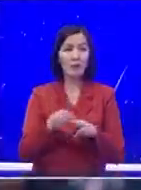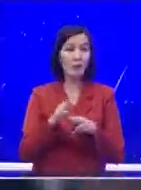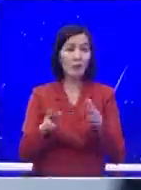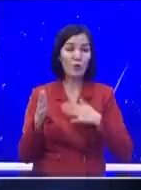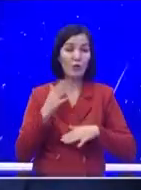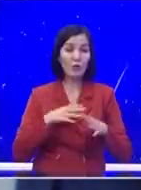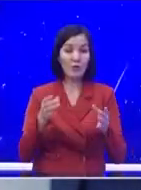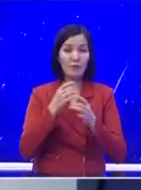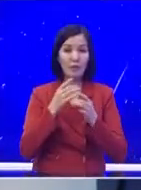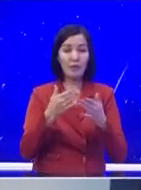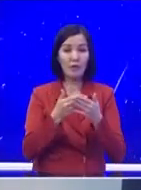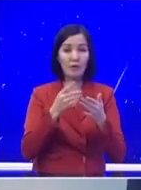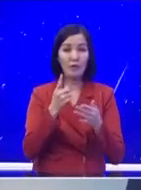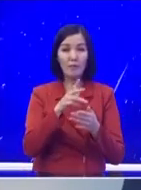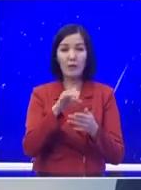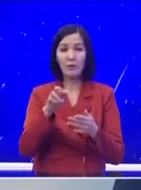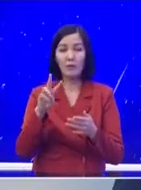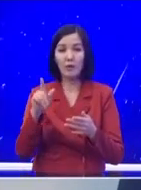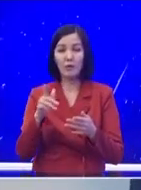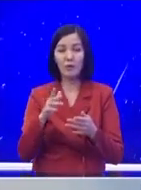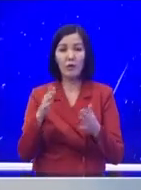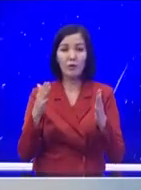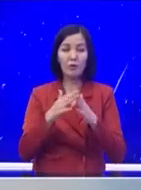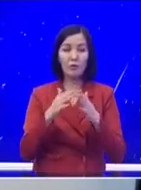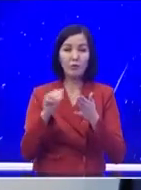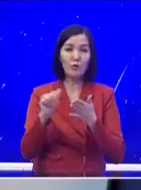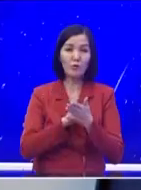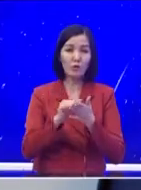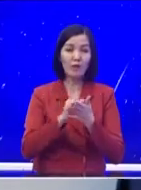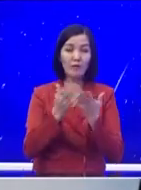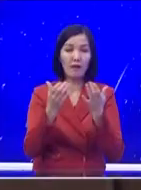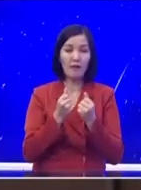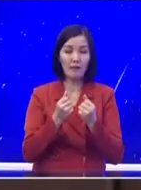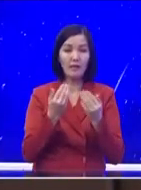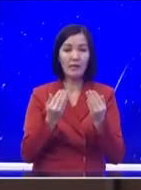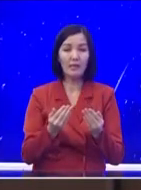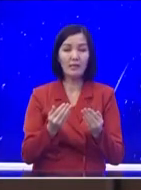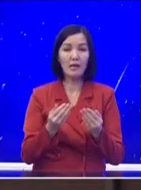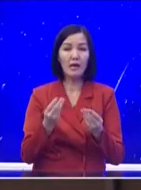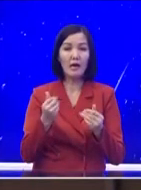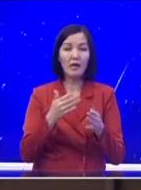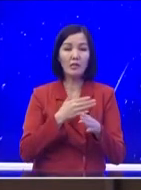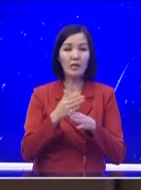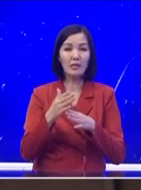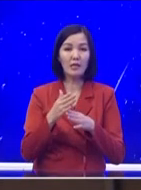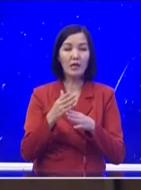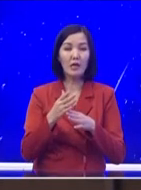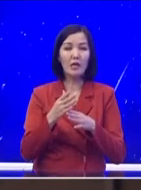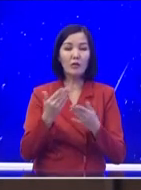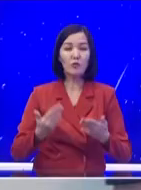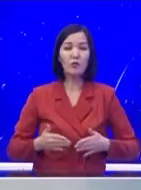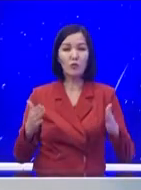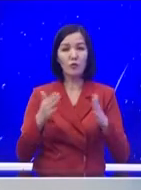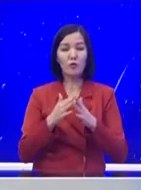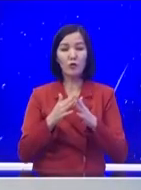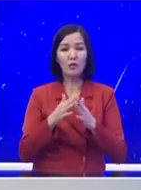жоқ. Мереке қарсаңында құны 1 миллион теңгенің тұрғыны сертификатына ие болды. Енді ол бұл қаржыны тұрғыны жинақ банкіне салмақ,